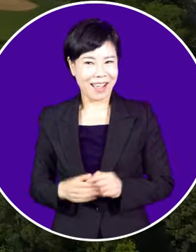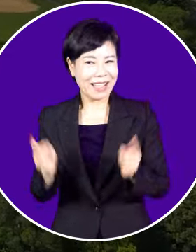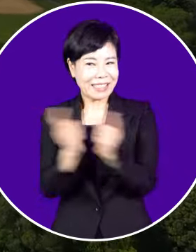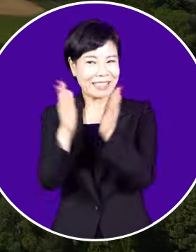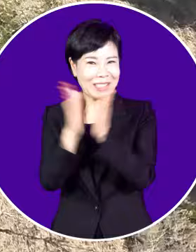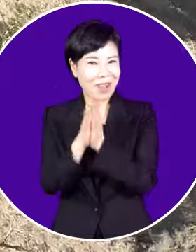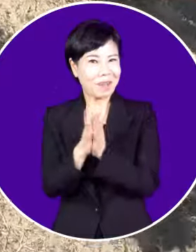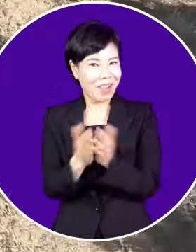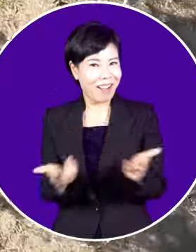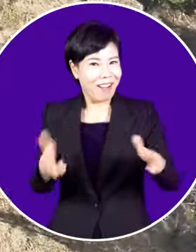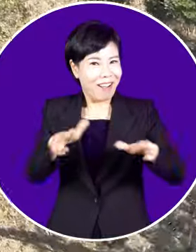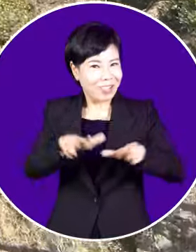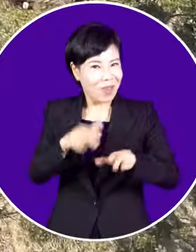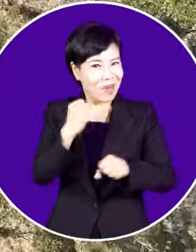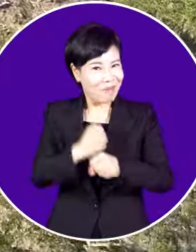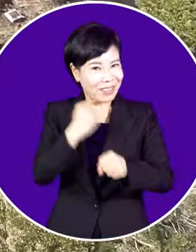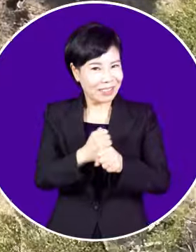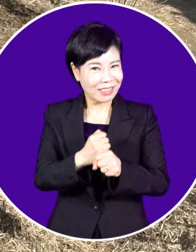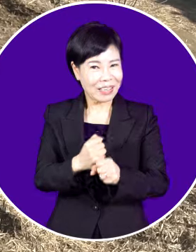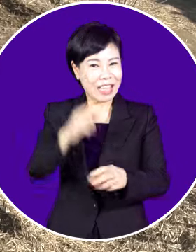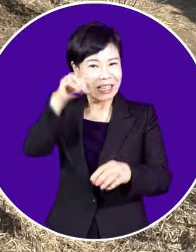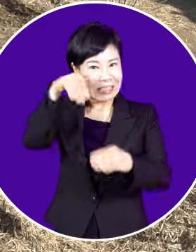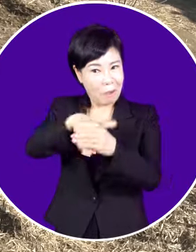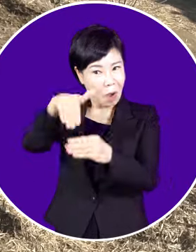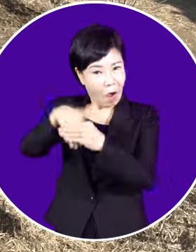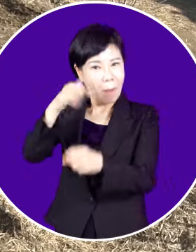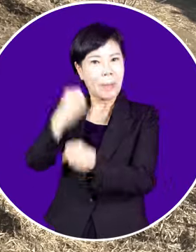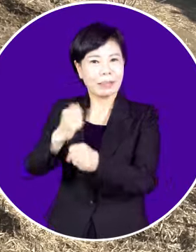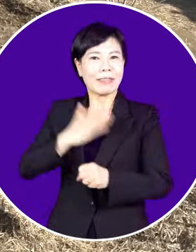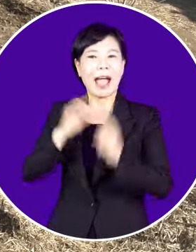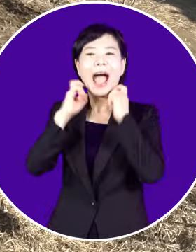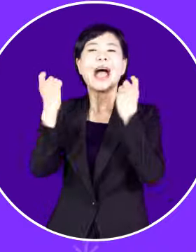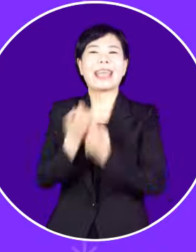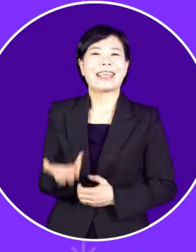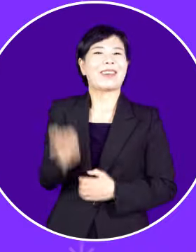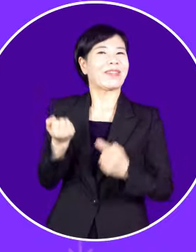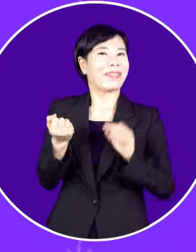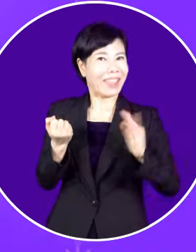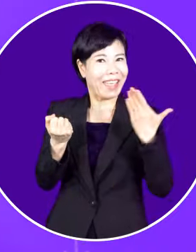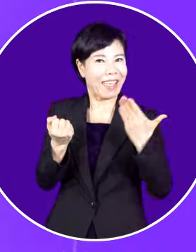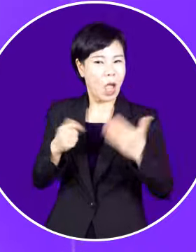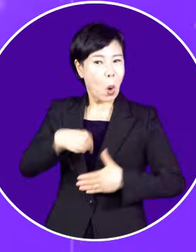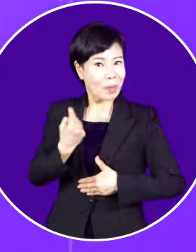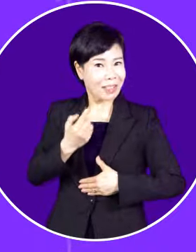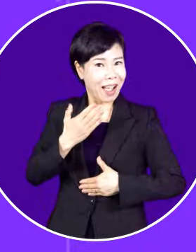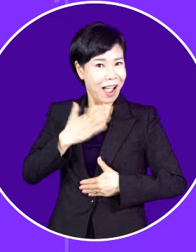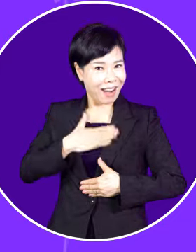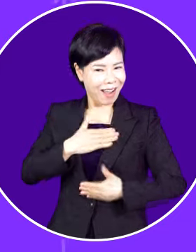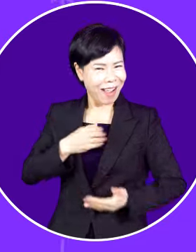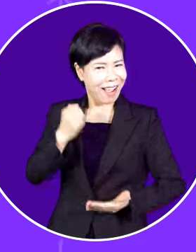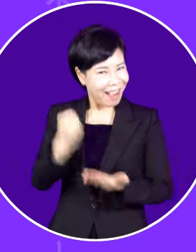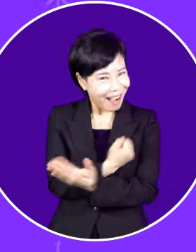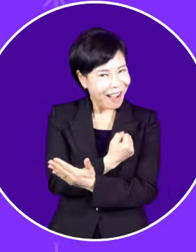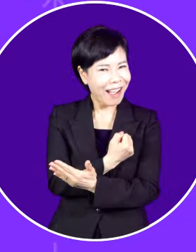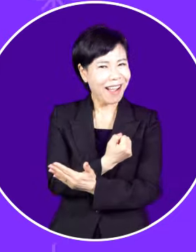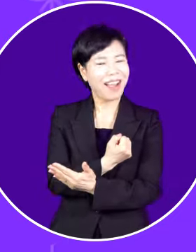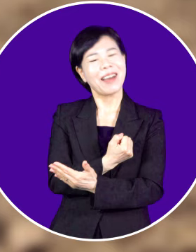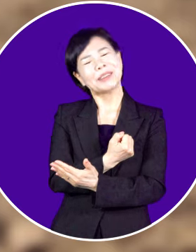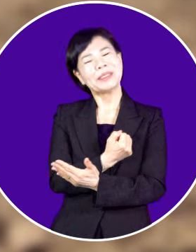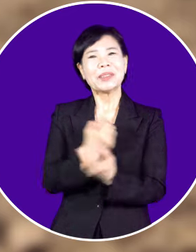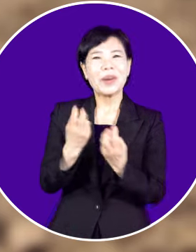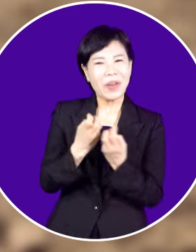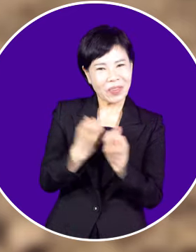수 있는데요. 직접 정원을 가꾸고 나무를 심어 만든 나만의 작고 소중한 그린스팟. 혼자만 알기